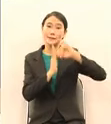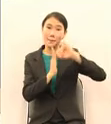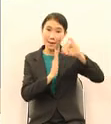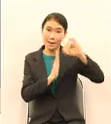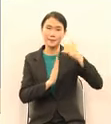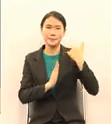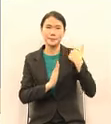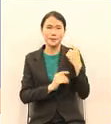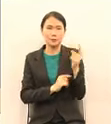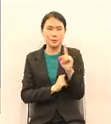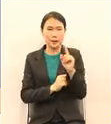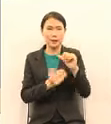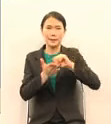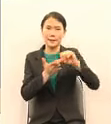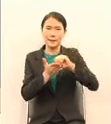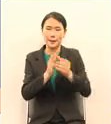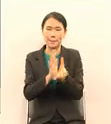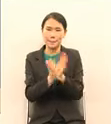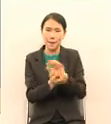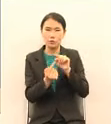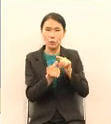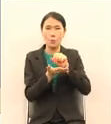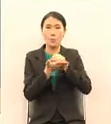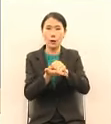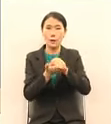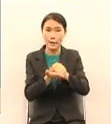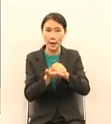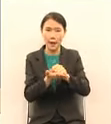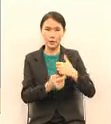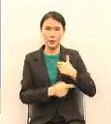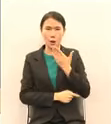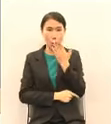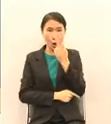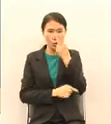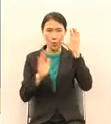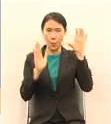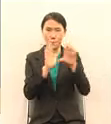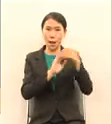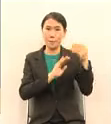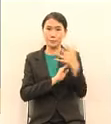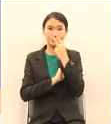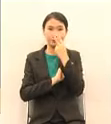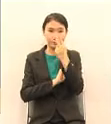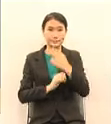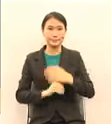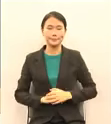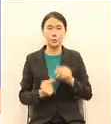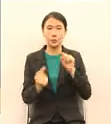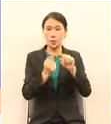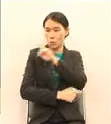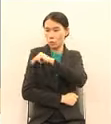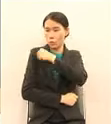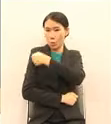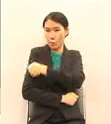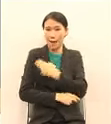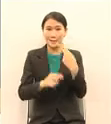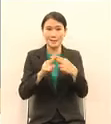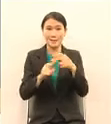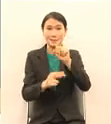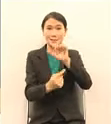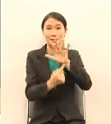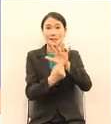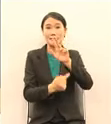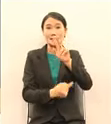ก็มีการปรับบริการในบางส่วนขอสไลด์ต่อไปแล้วกันตัวอย่างเช่นนะครับโรงพยาบาลสันกำแพงนะ